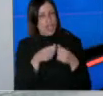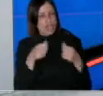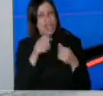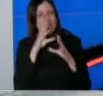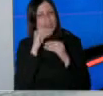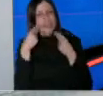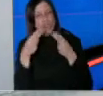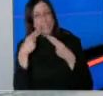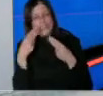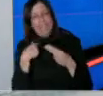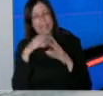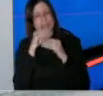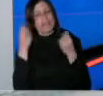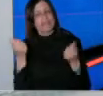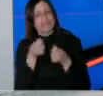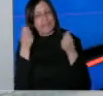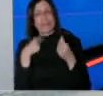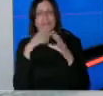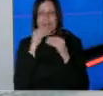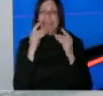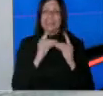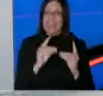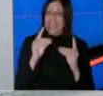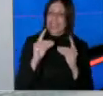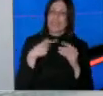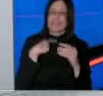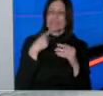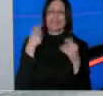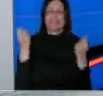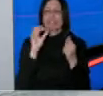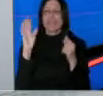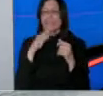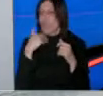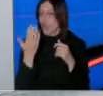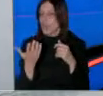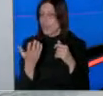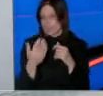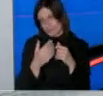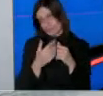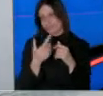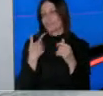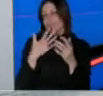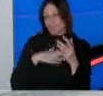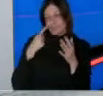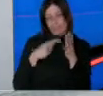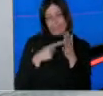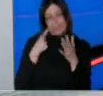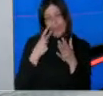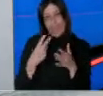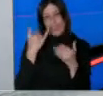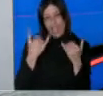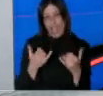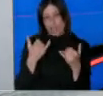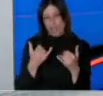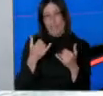מדבר על תוצאה ואני מדבר על הקמפיין. אתה מדבר על הדרך, אני מדבר על השורה התחתונה. הקמפיין של נתניהו לא טוב. אבל רגע, מה רצינו להראות? לא, מה שרצינו להראות עכשיו זה את